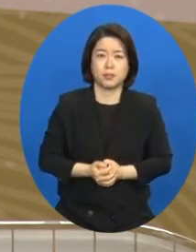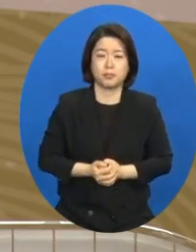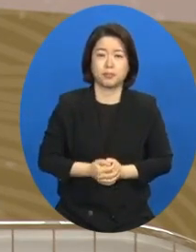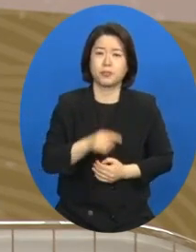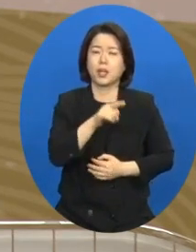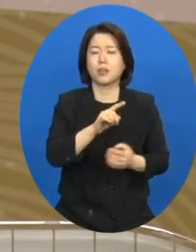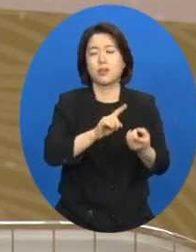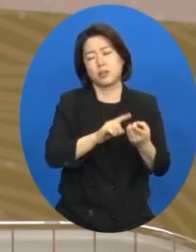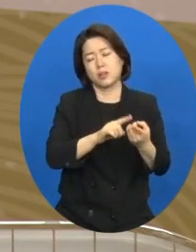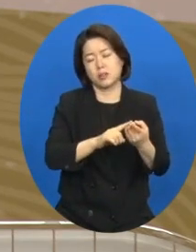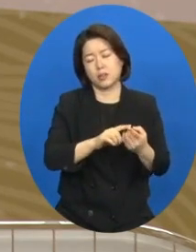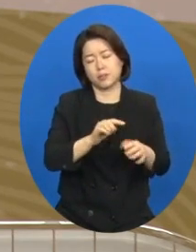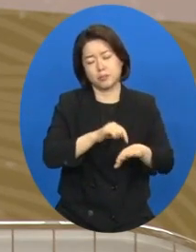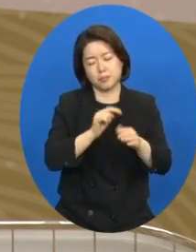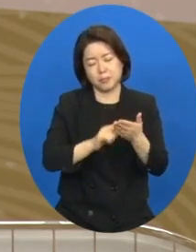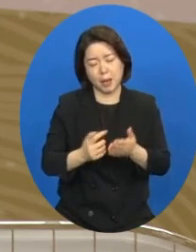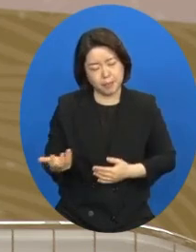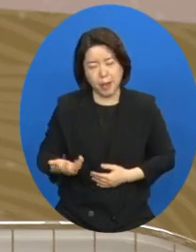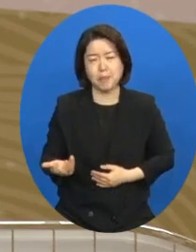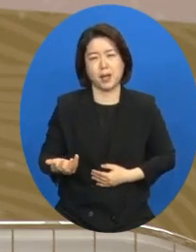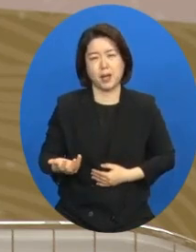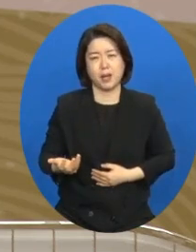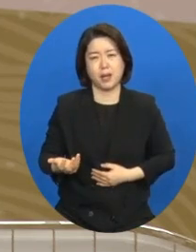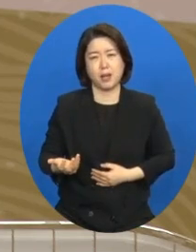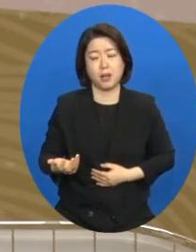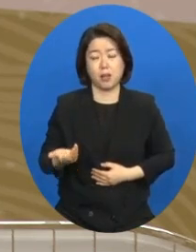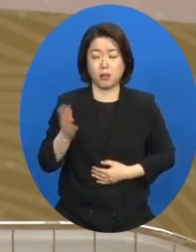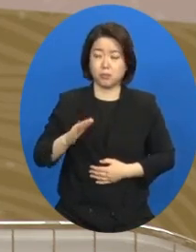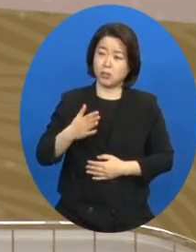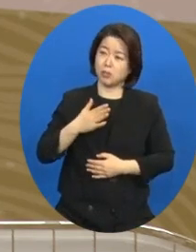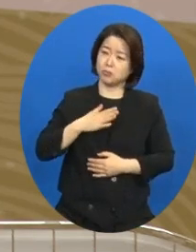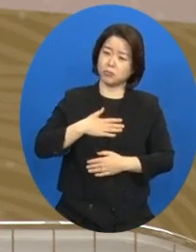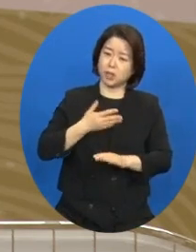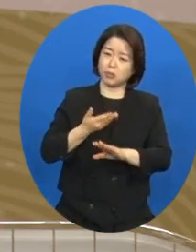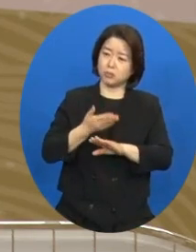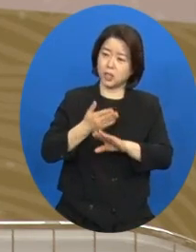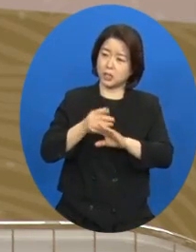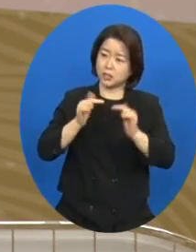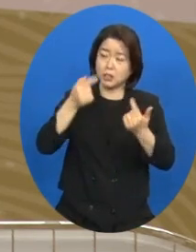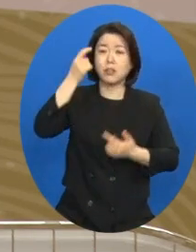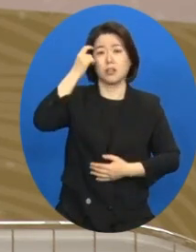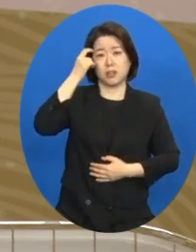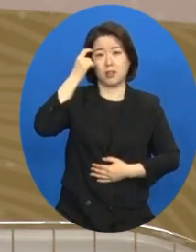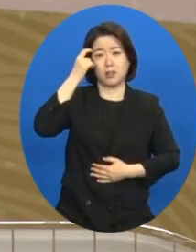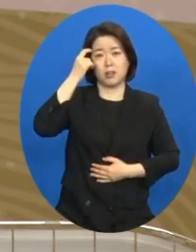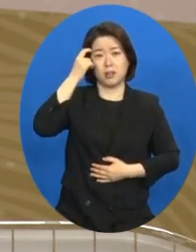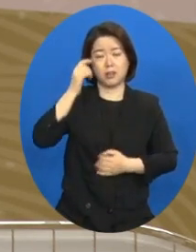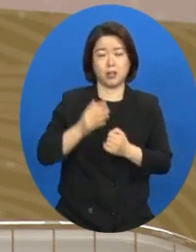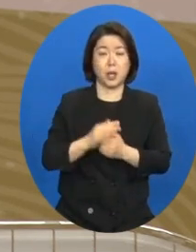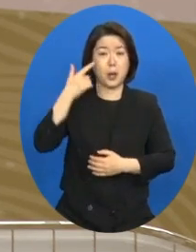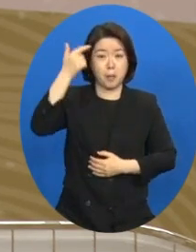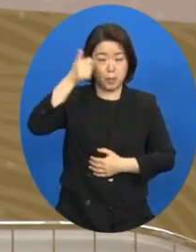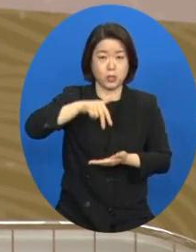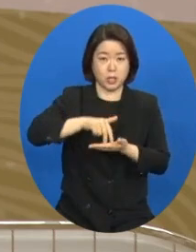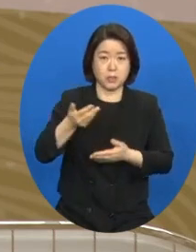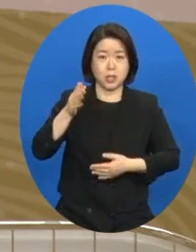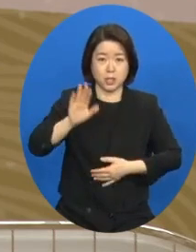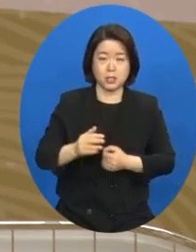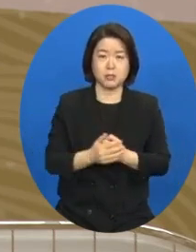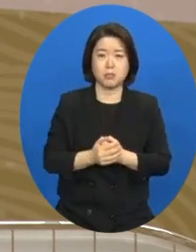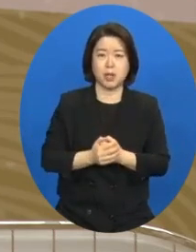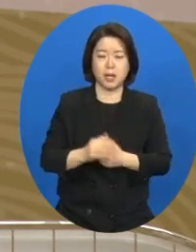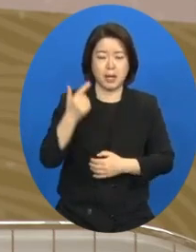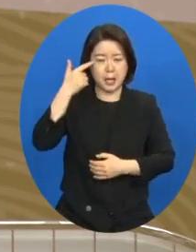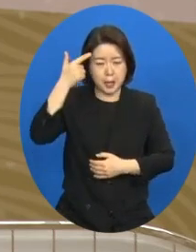그 점이 참 마음이 아프면서도 저도 사실 다를바가 아니었던 거에요 목사 면서도 아예